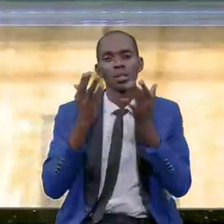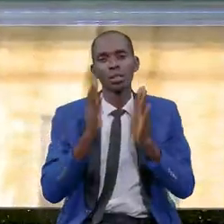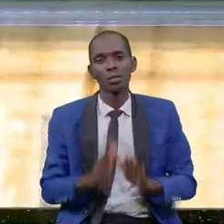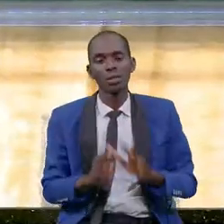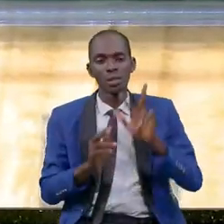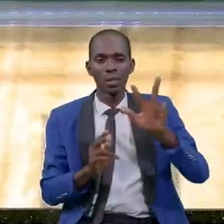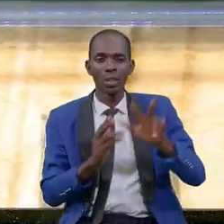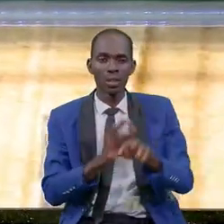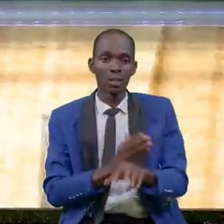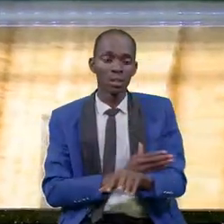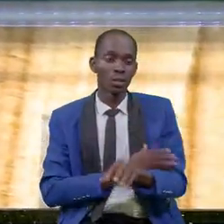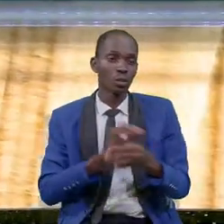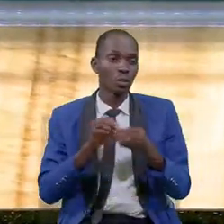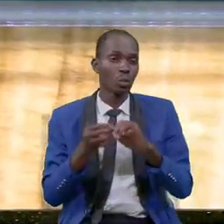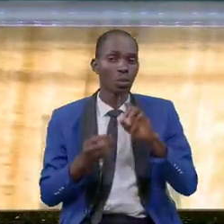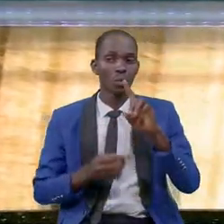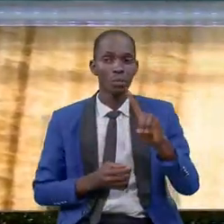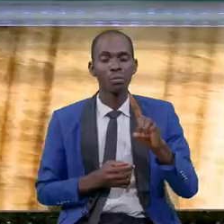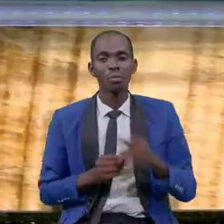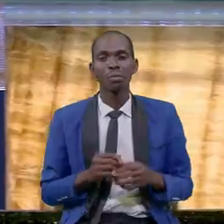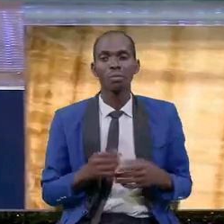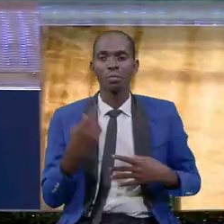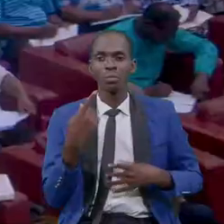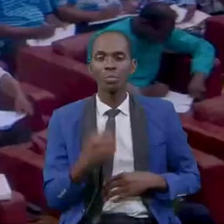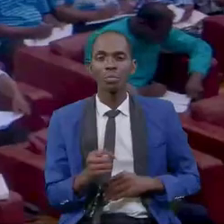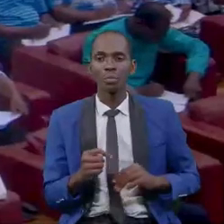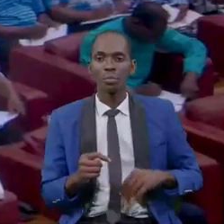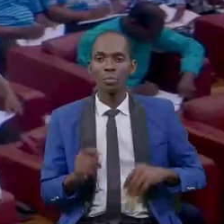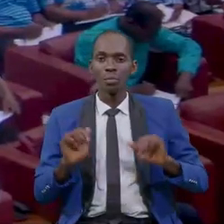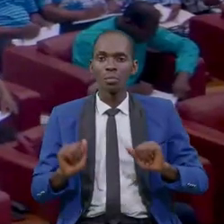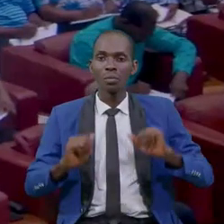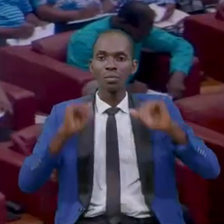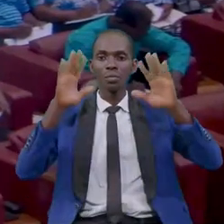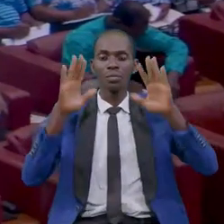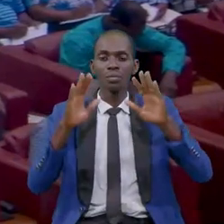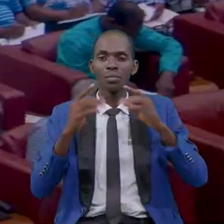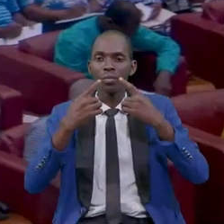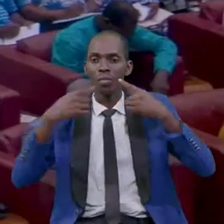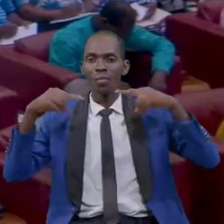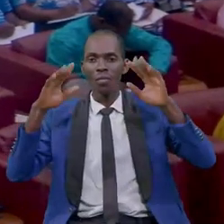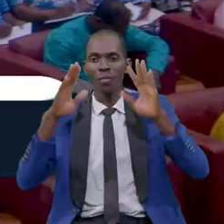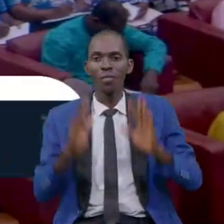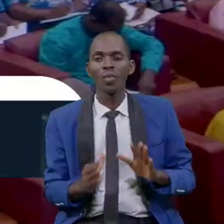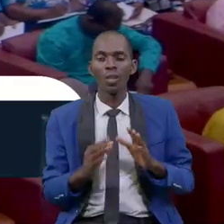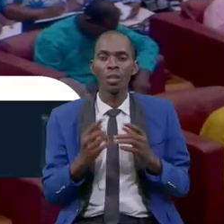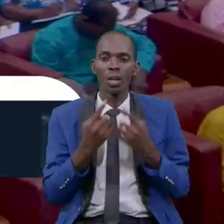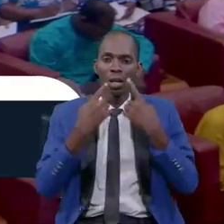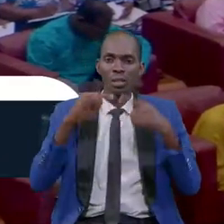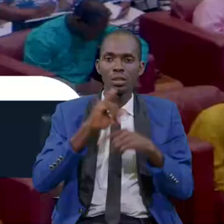voir trois sections ici. Numéro 1, nous allons voir les annonceurs consacrés